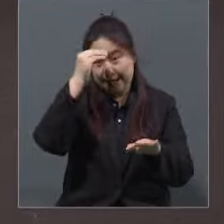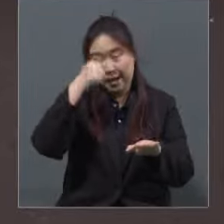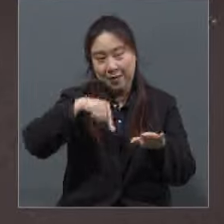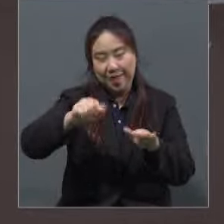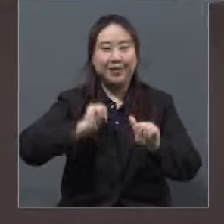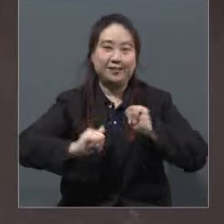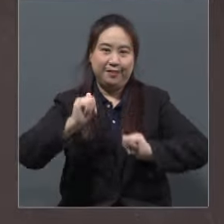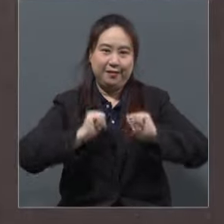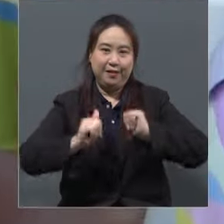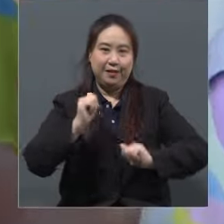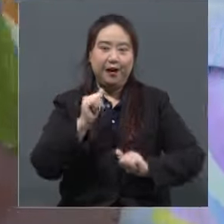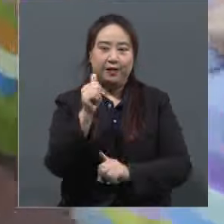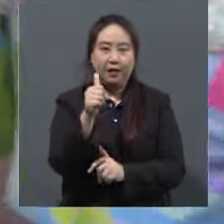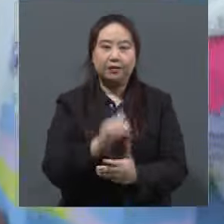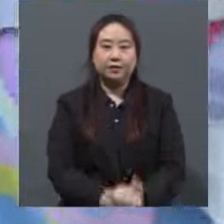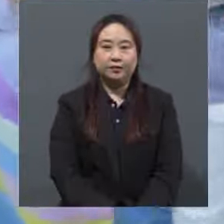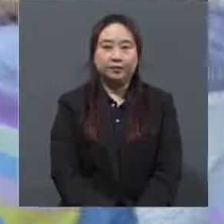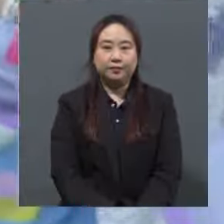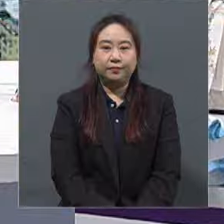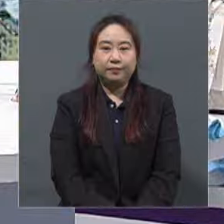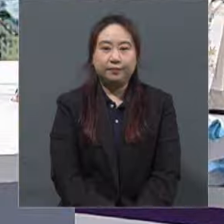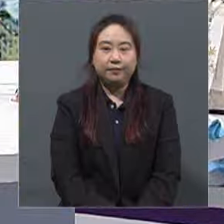ความสามารถด้วยค่ะนะ